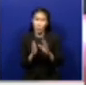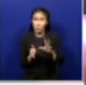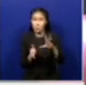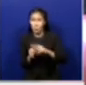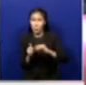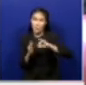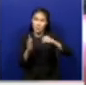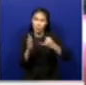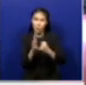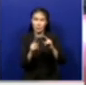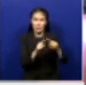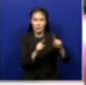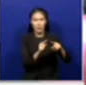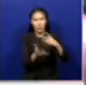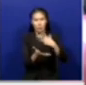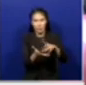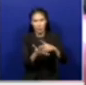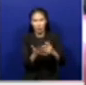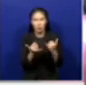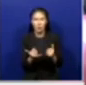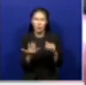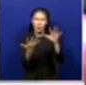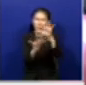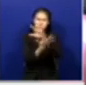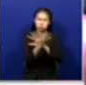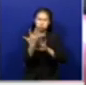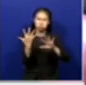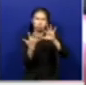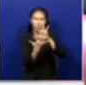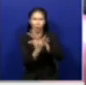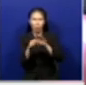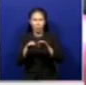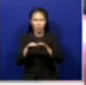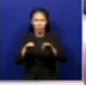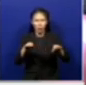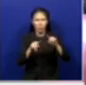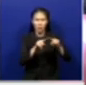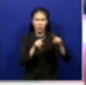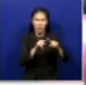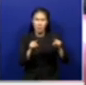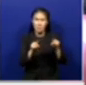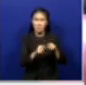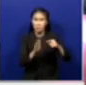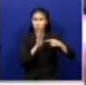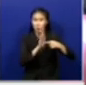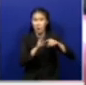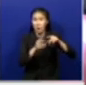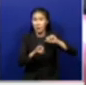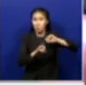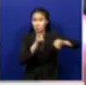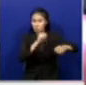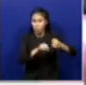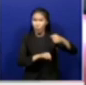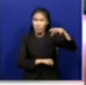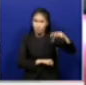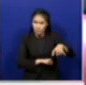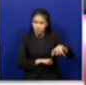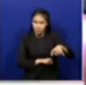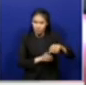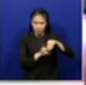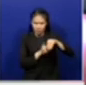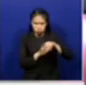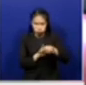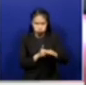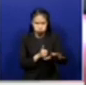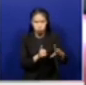ากนี้ความไม่ชัดเจนในมาตรการต่างๆอย่างไม่ว่าจะเป็นสนามมวยก็ทำให้เกิดการติดเชื้อครั้ง